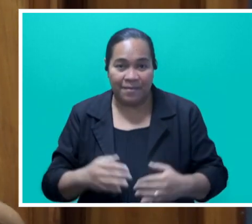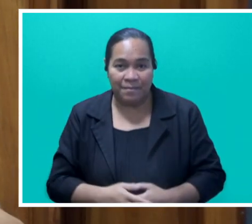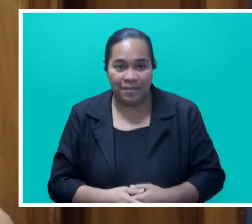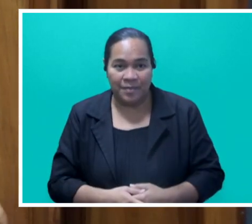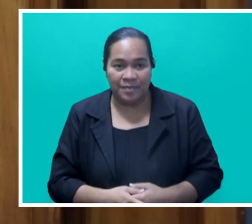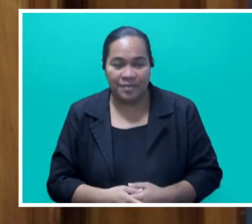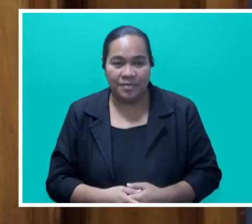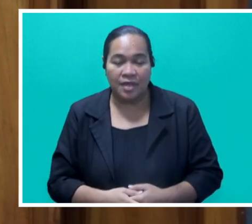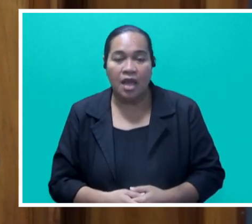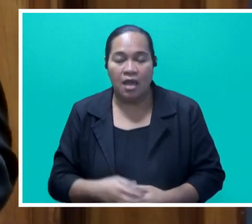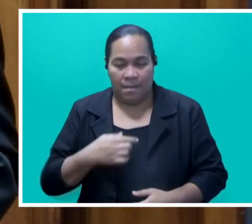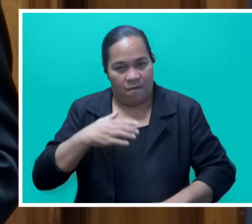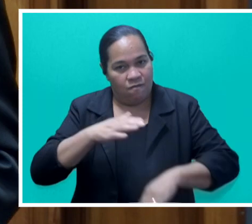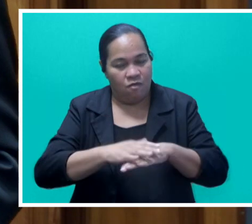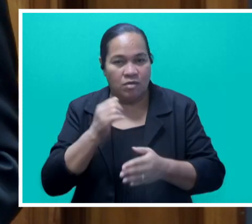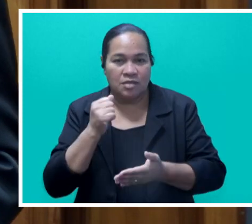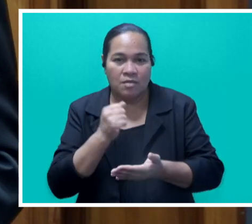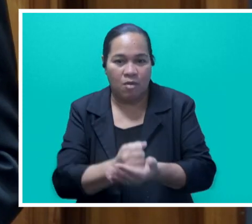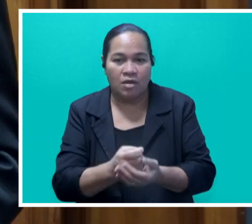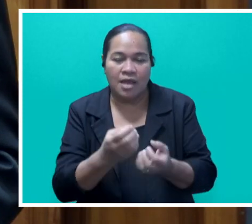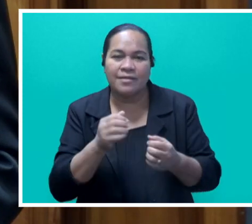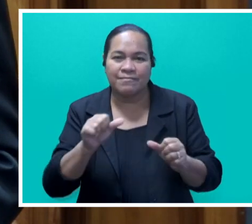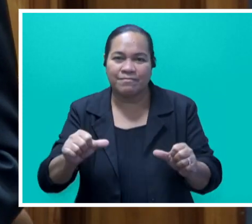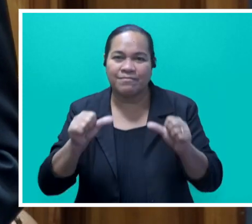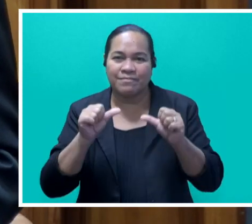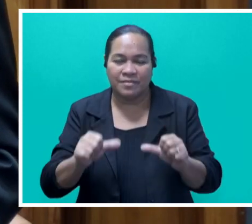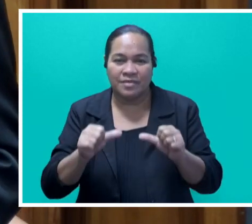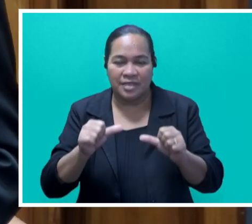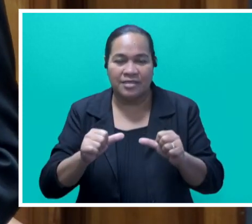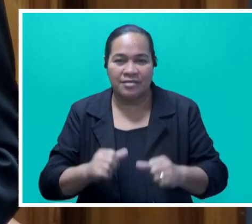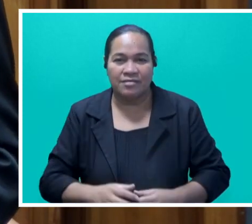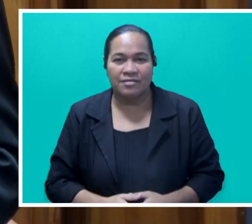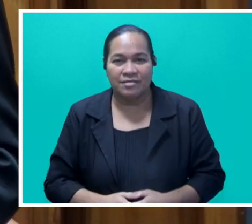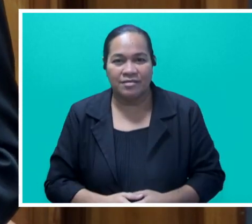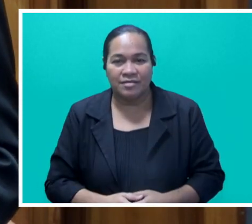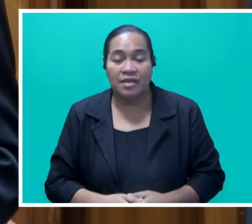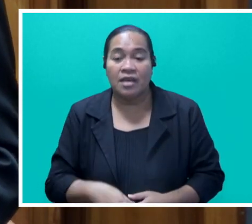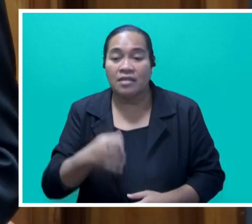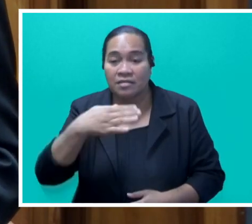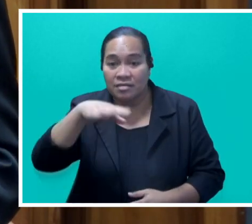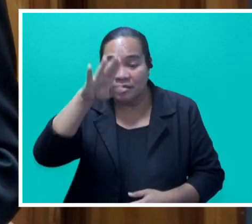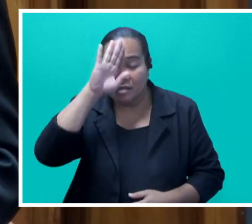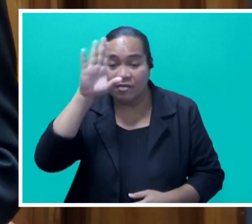speak in full support of His Excellency the President of the Republic of Fiji and the turang na